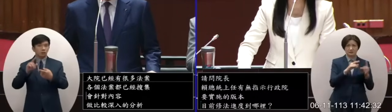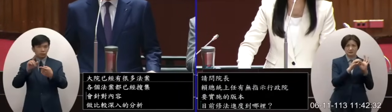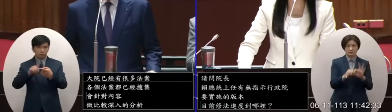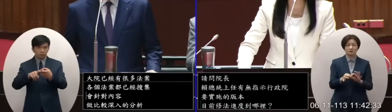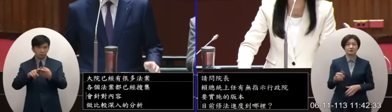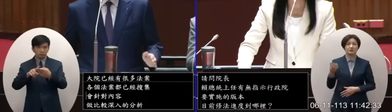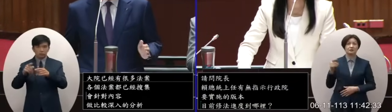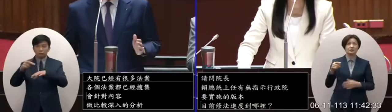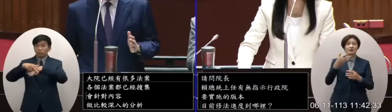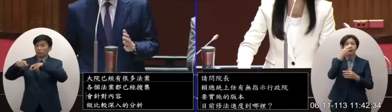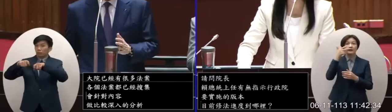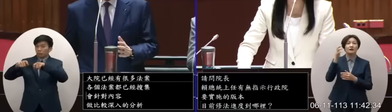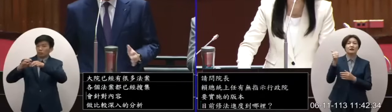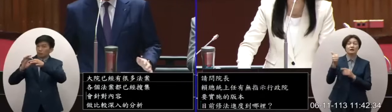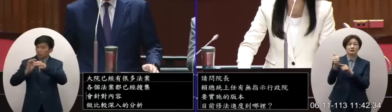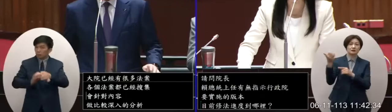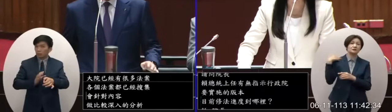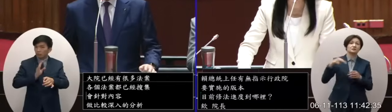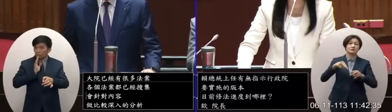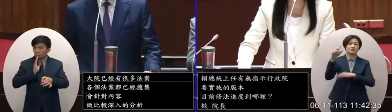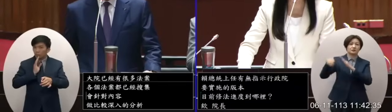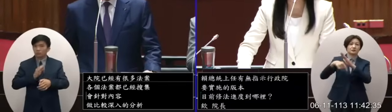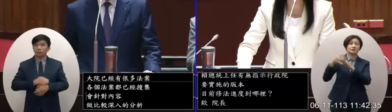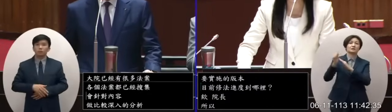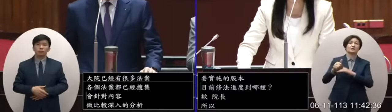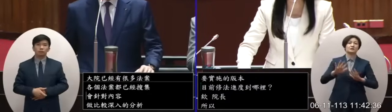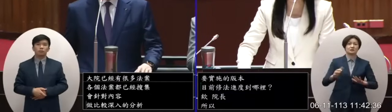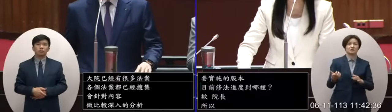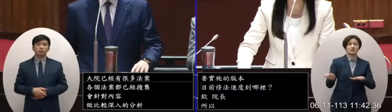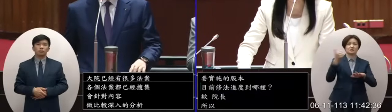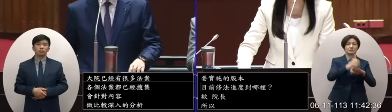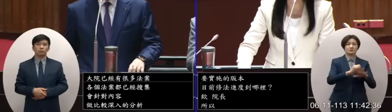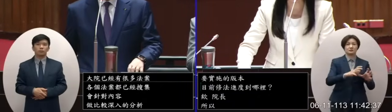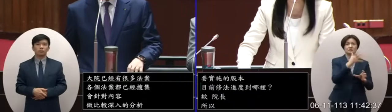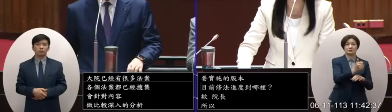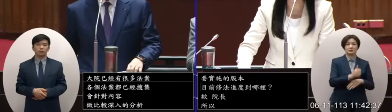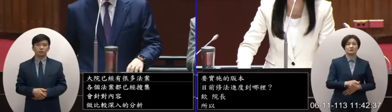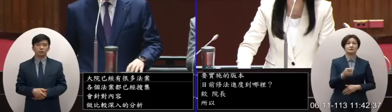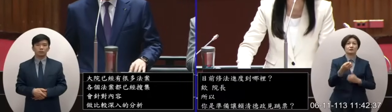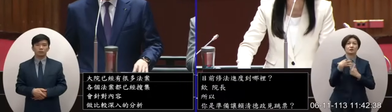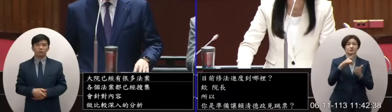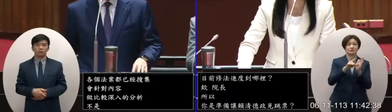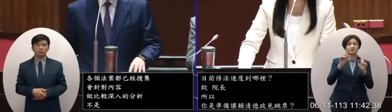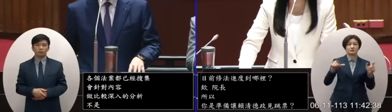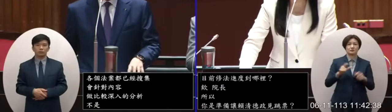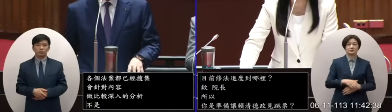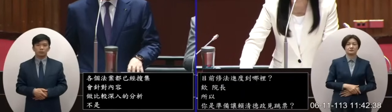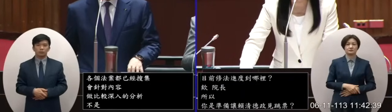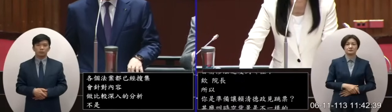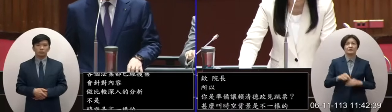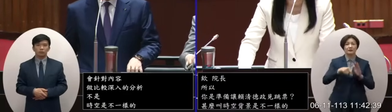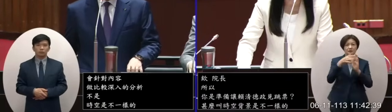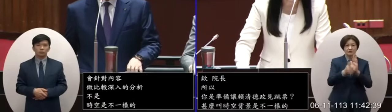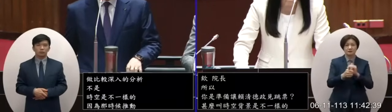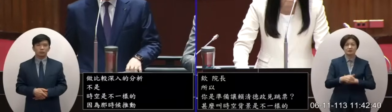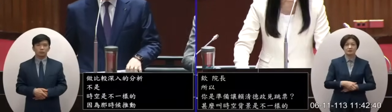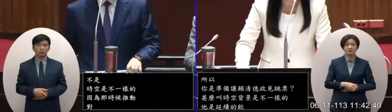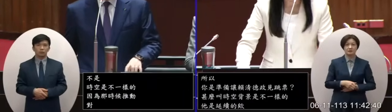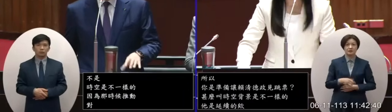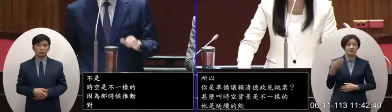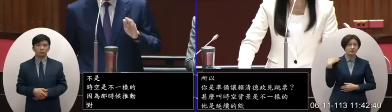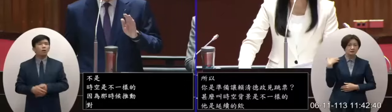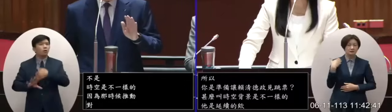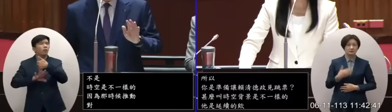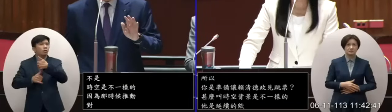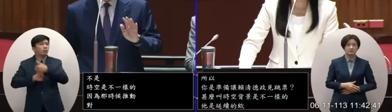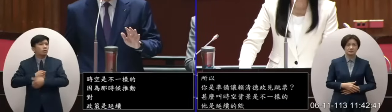时他是行政院长， 没有推动， 现在变成赖总统了。那你跟我讲行政这个时空背景不一样。我想院长啊，这个当时